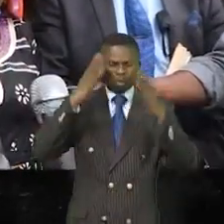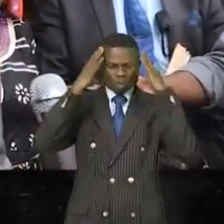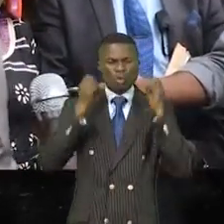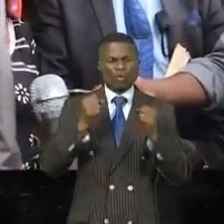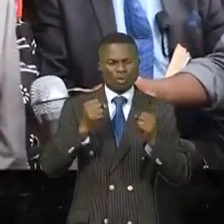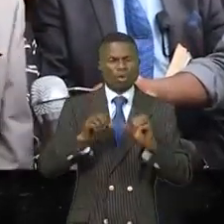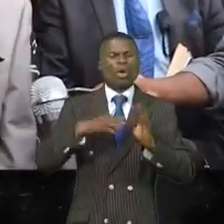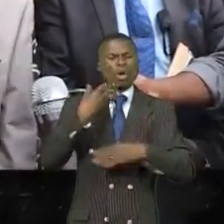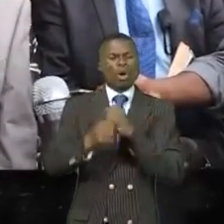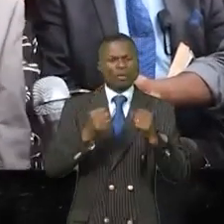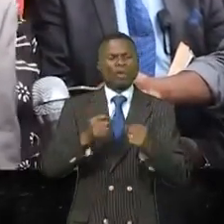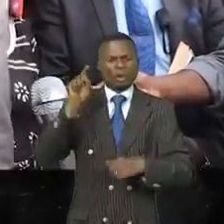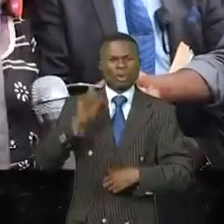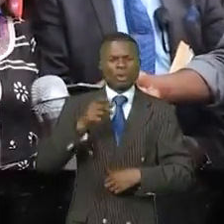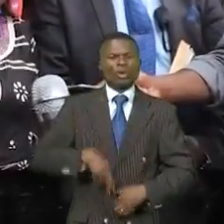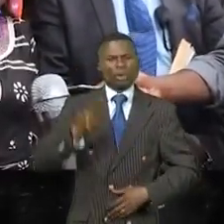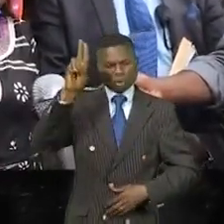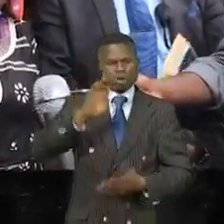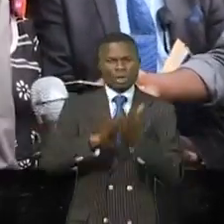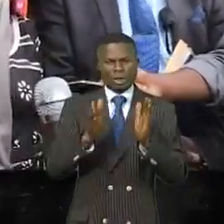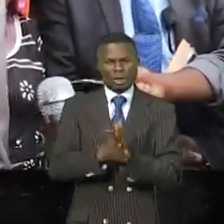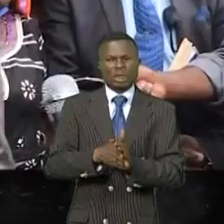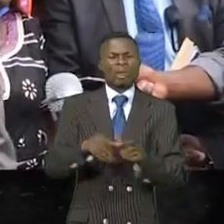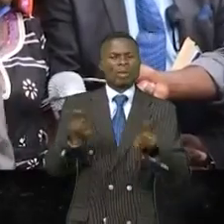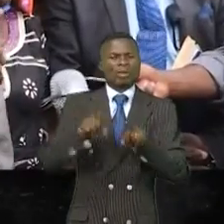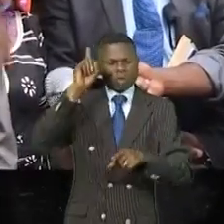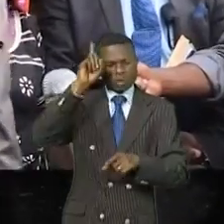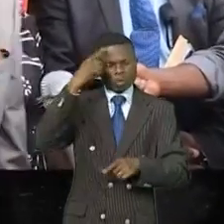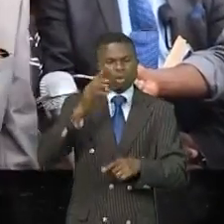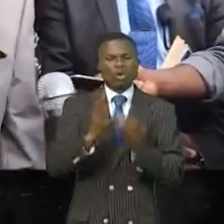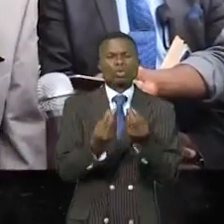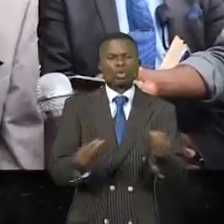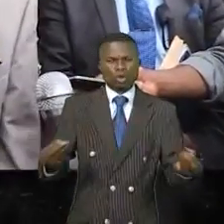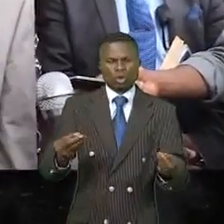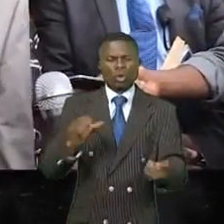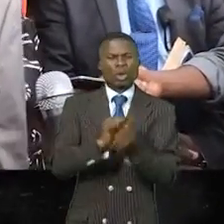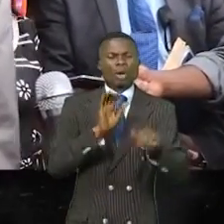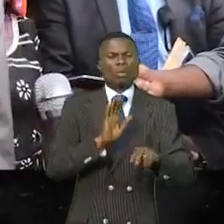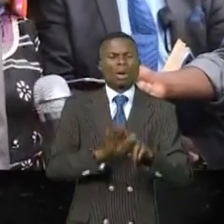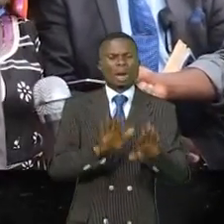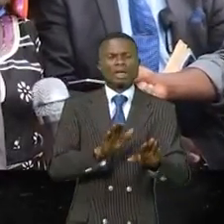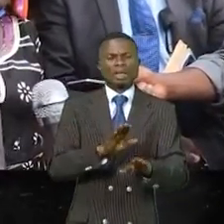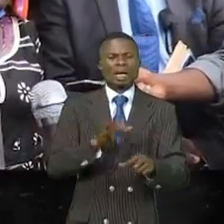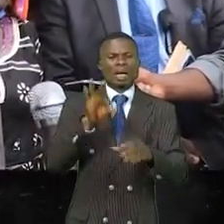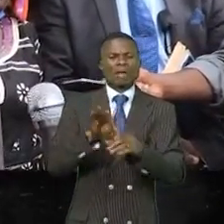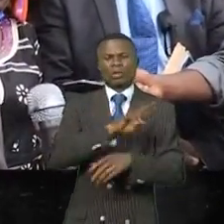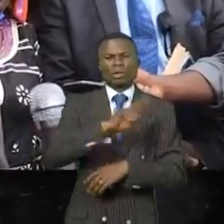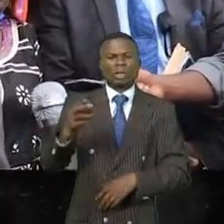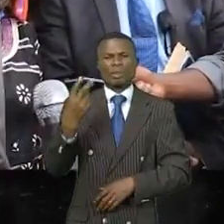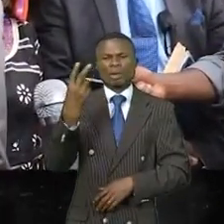devons tout faire pour que l'UDPS soit l'UDPS d'antan pour relever le défi qui nous attend en 2023.